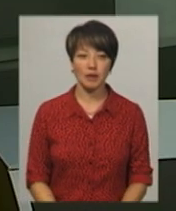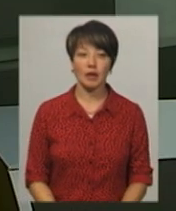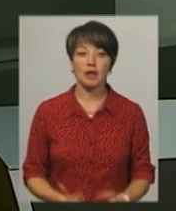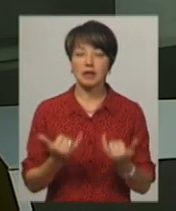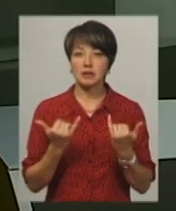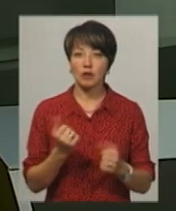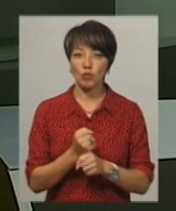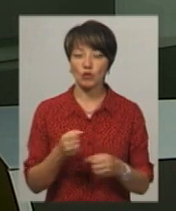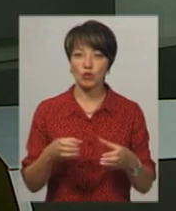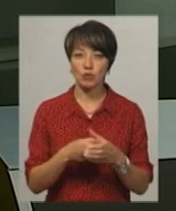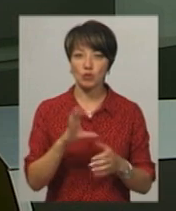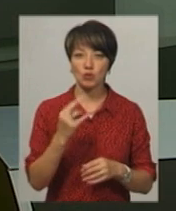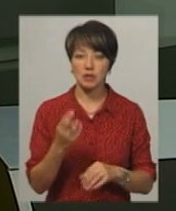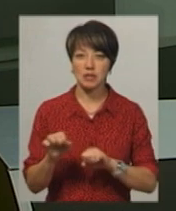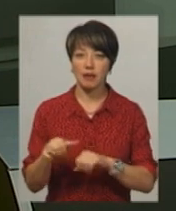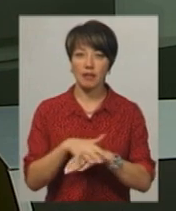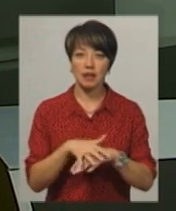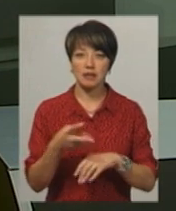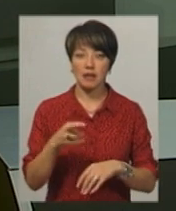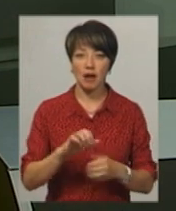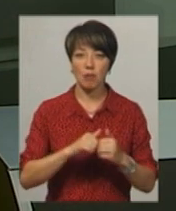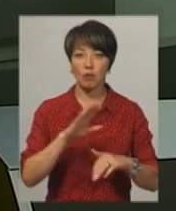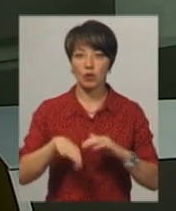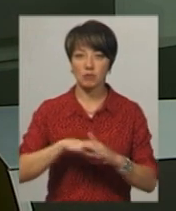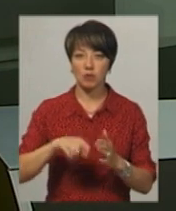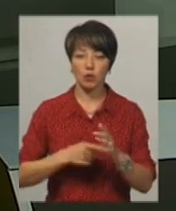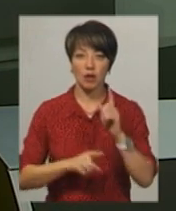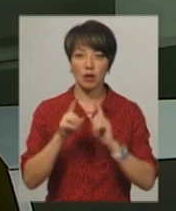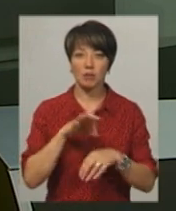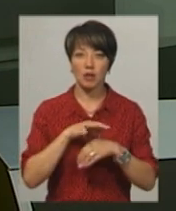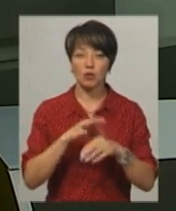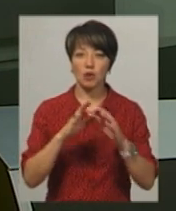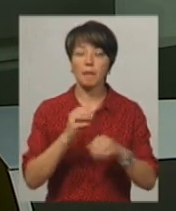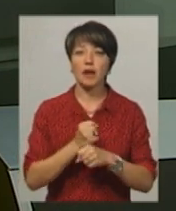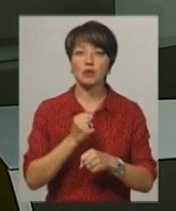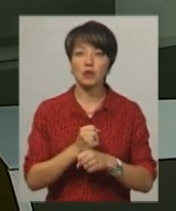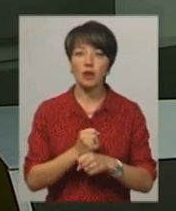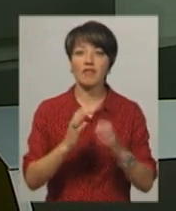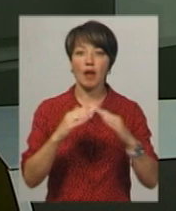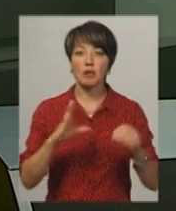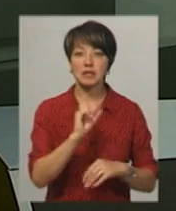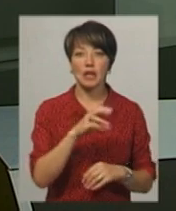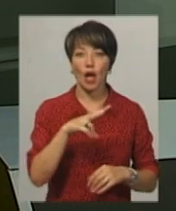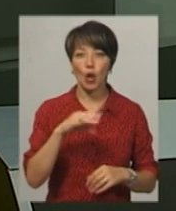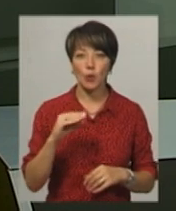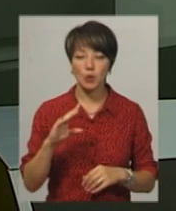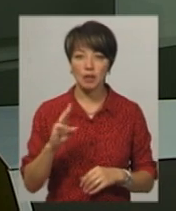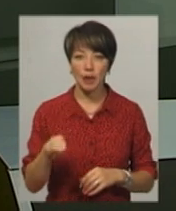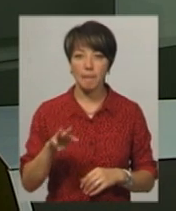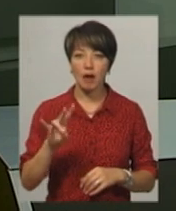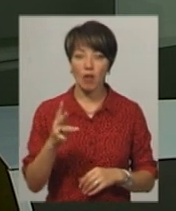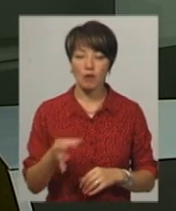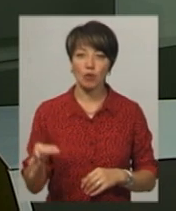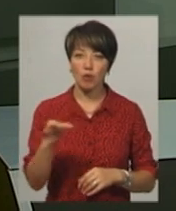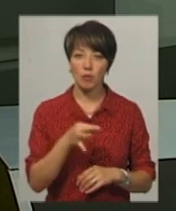Зараз робоча група соціального захисту населення Кам'янець-Подільської міської ради працює у таборі «Салют» Миколаївської області, де позавчора з ознаками